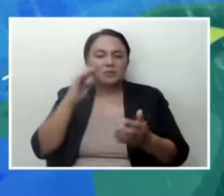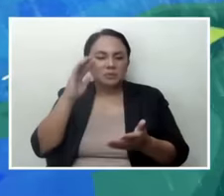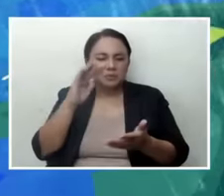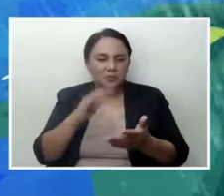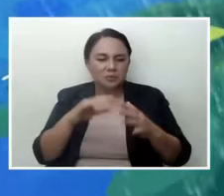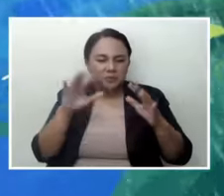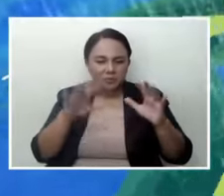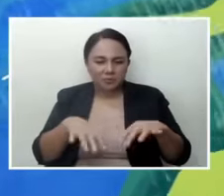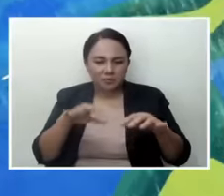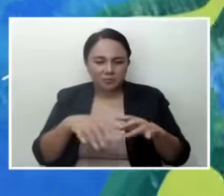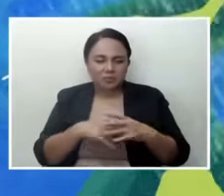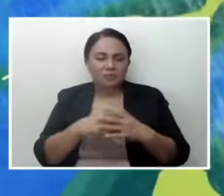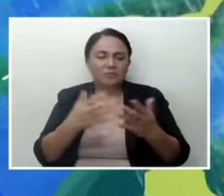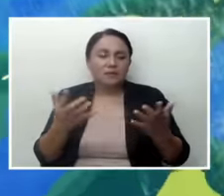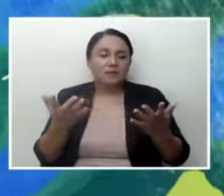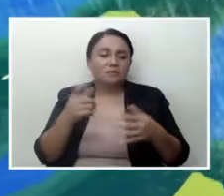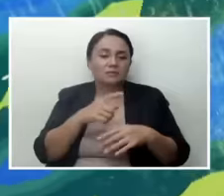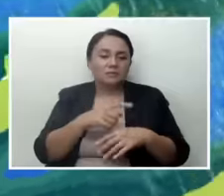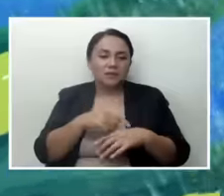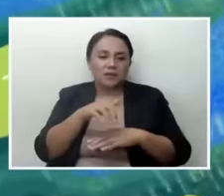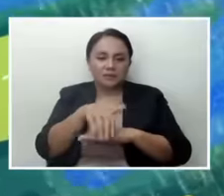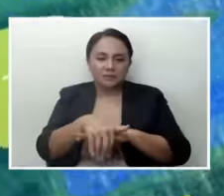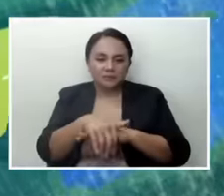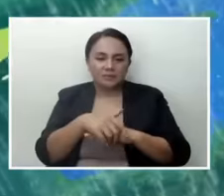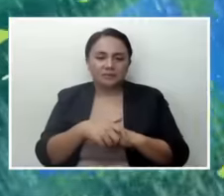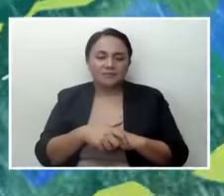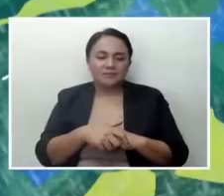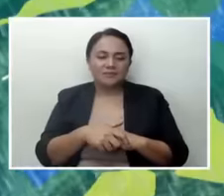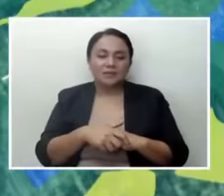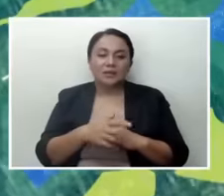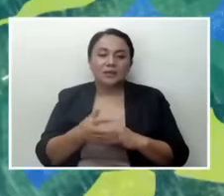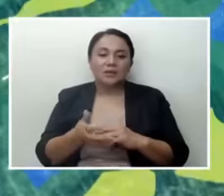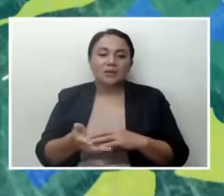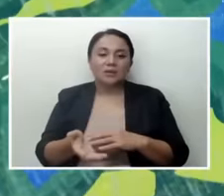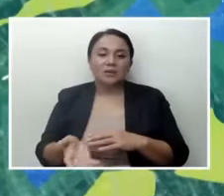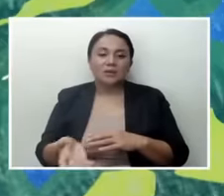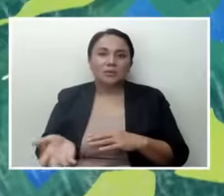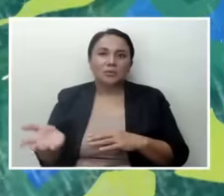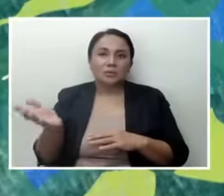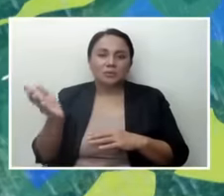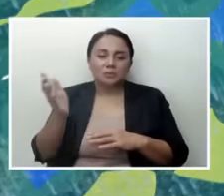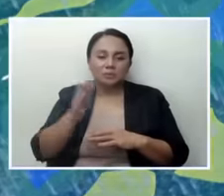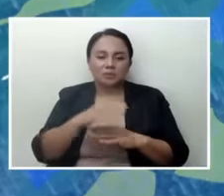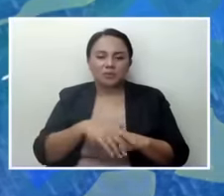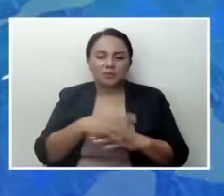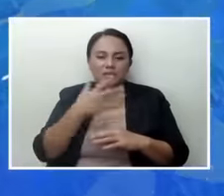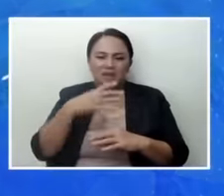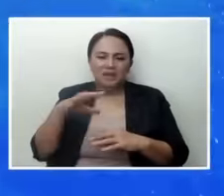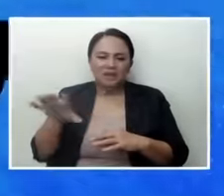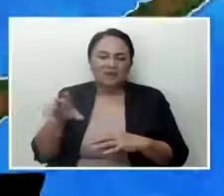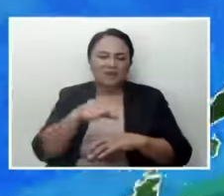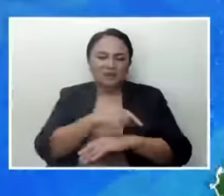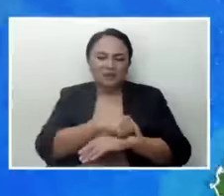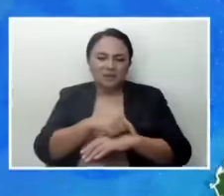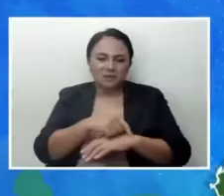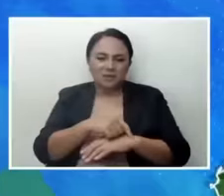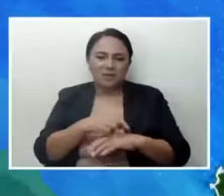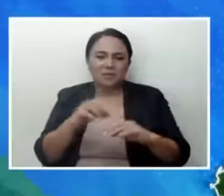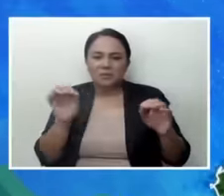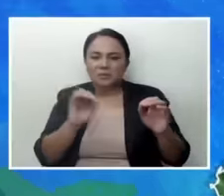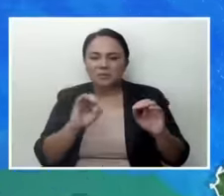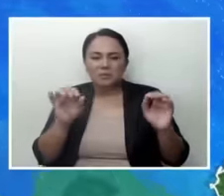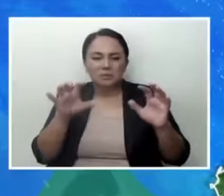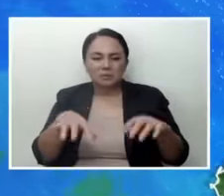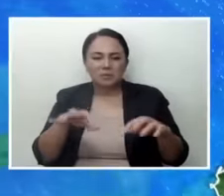ito pagsapit ng gabi. Maghapon namang maaraw at mainit sa Palawan at halos po walang mga pag-ulan